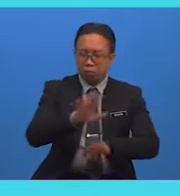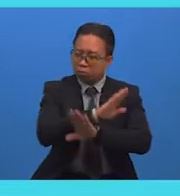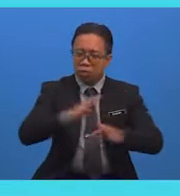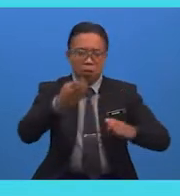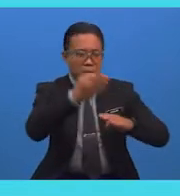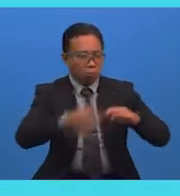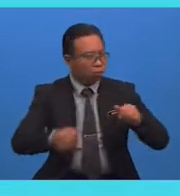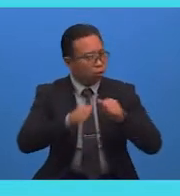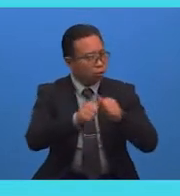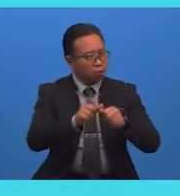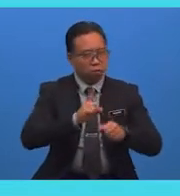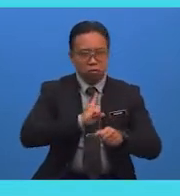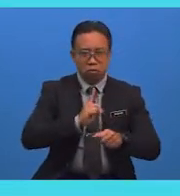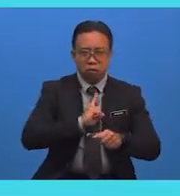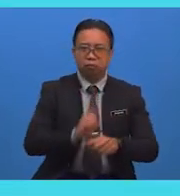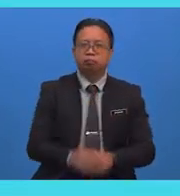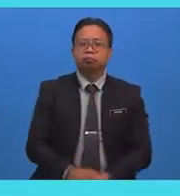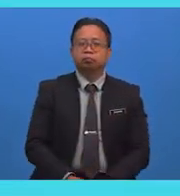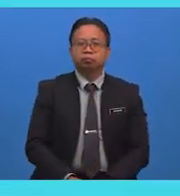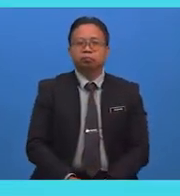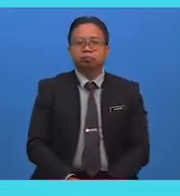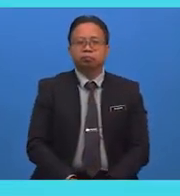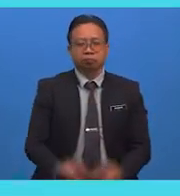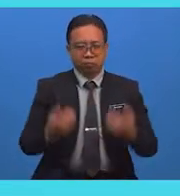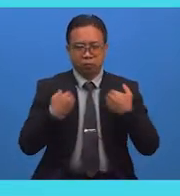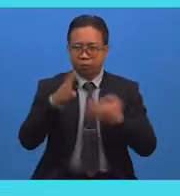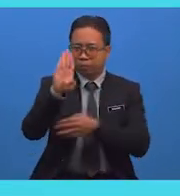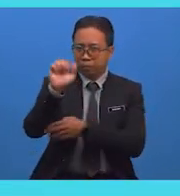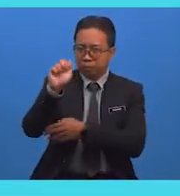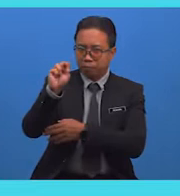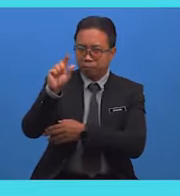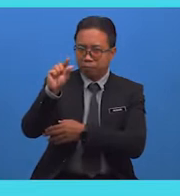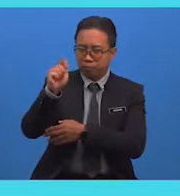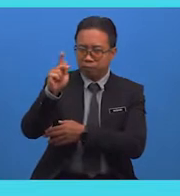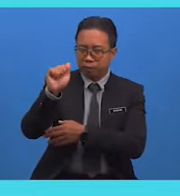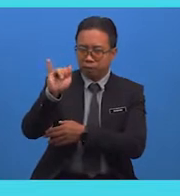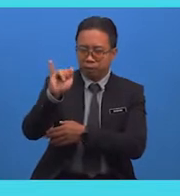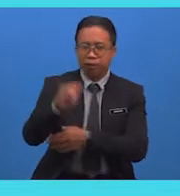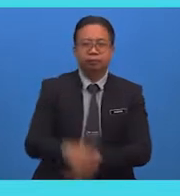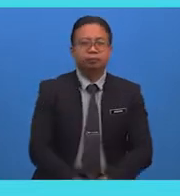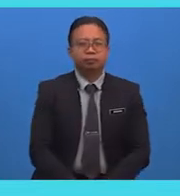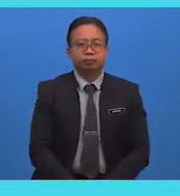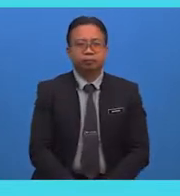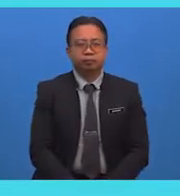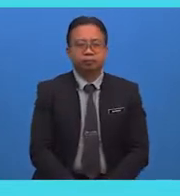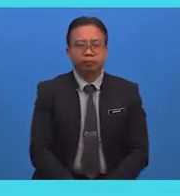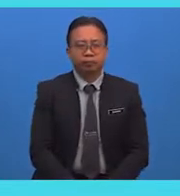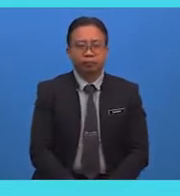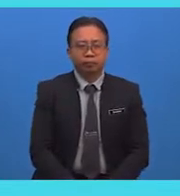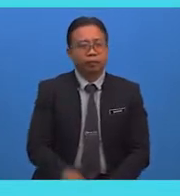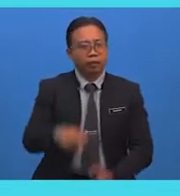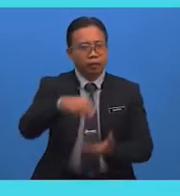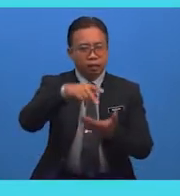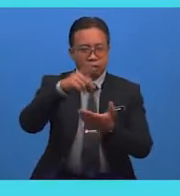tidak disembelih mengikut hukum syarak atau merupakan bangkai binatang. Aspek ketiga pula,